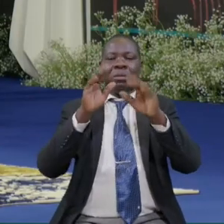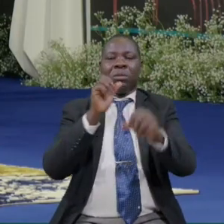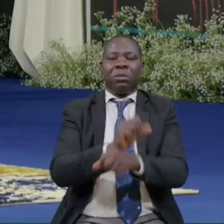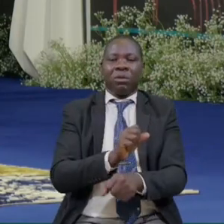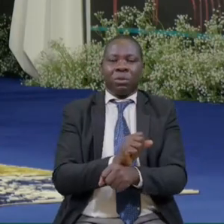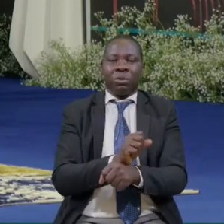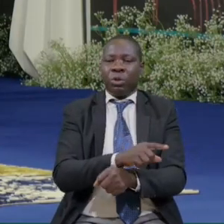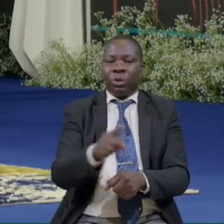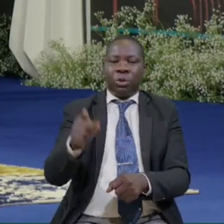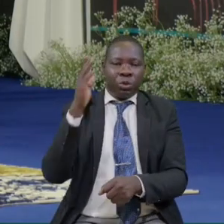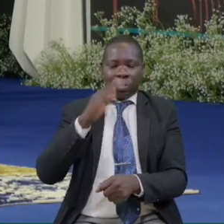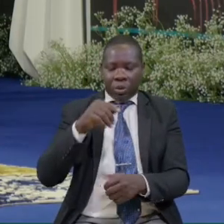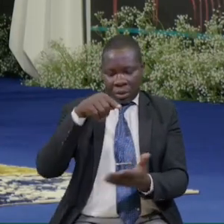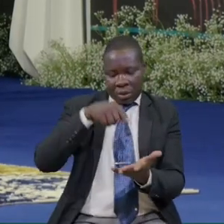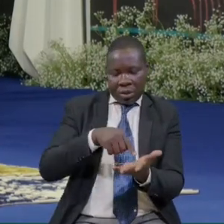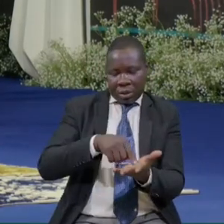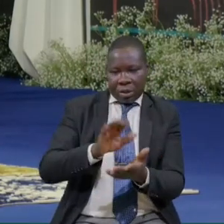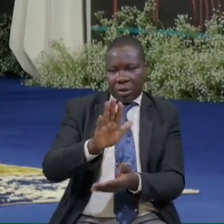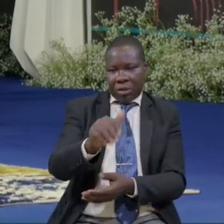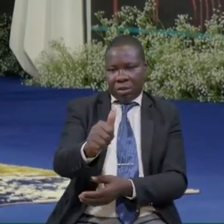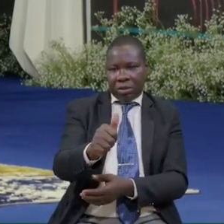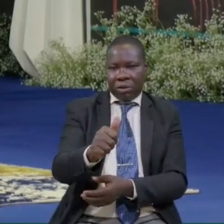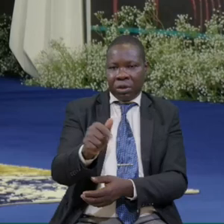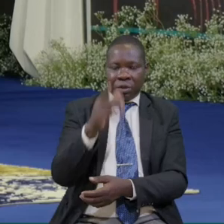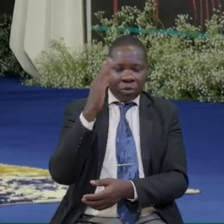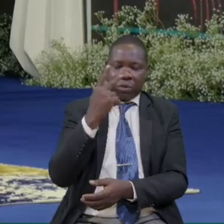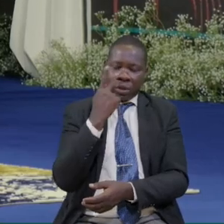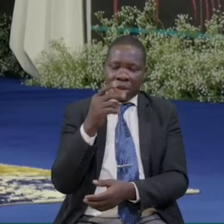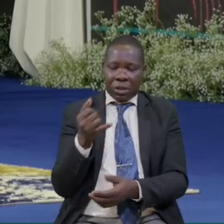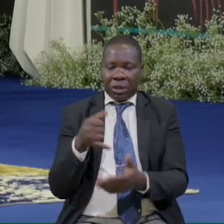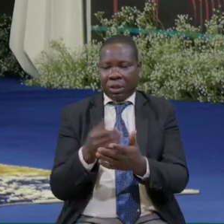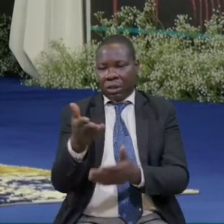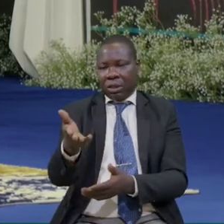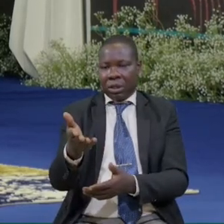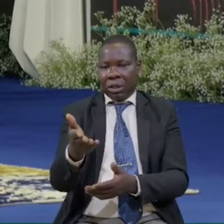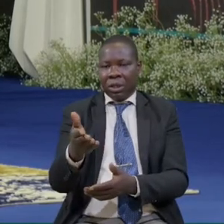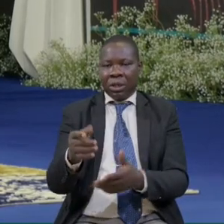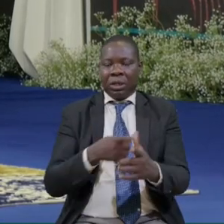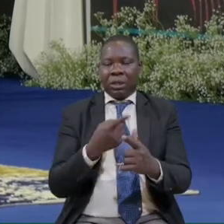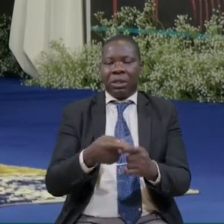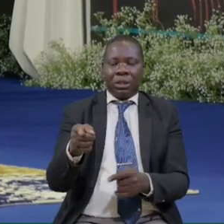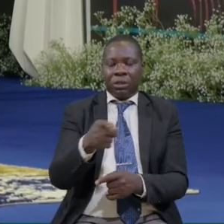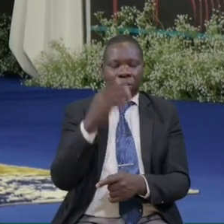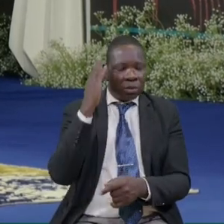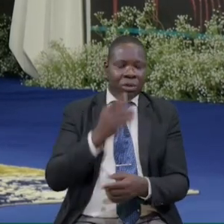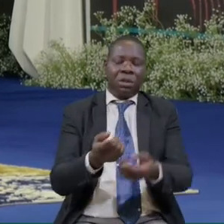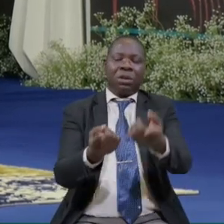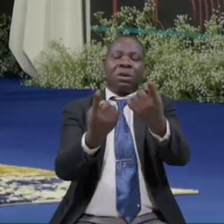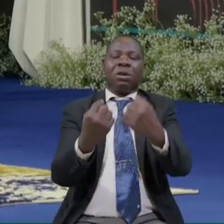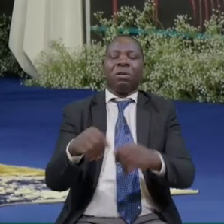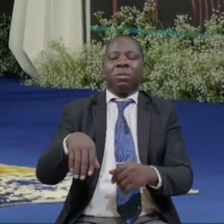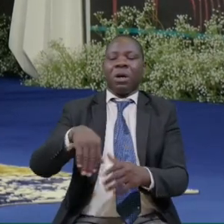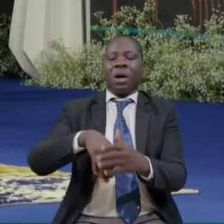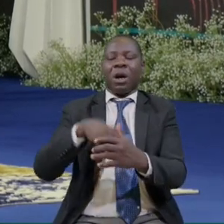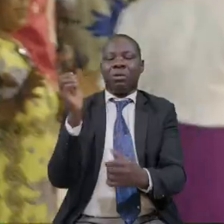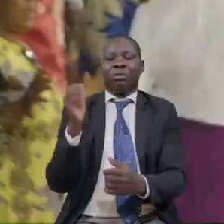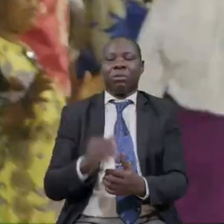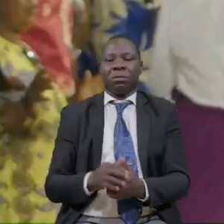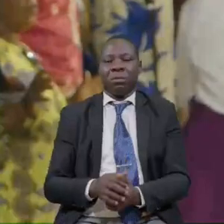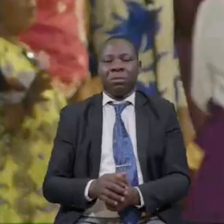le miracle, vous allez vous examiner, vous allez voir le miracle, et puis vous allez sortir.